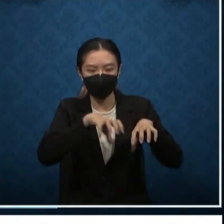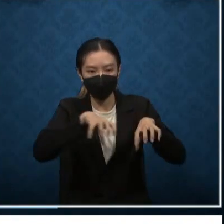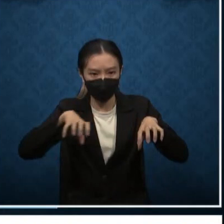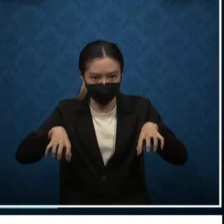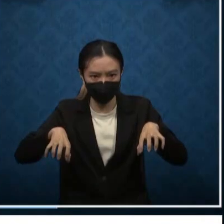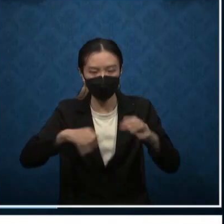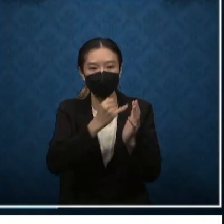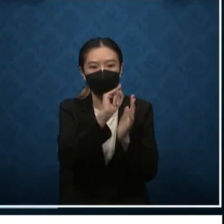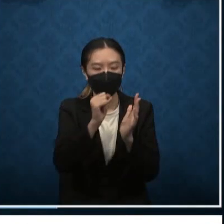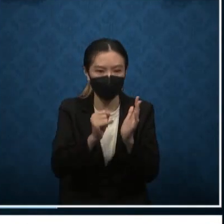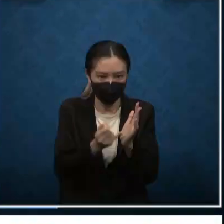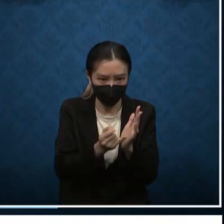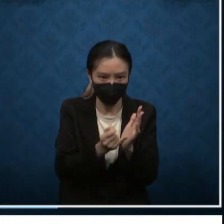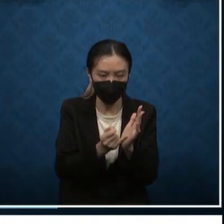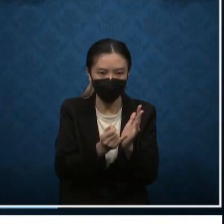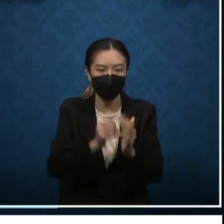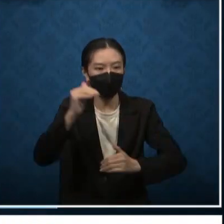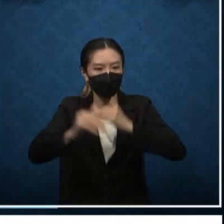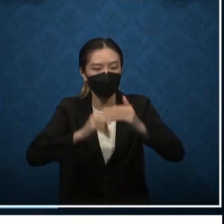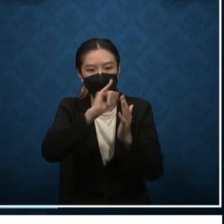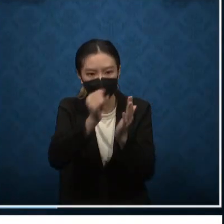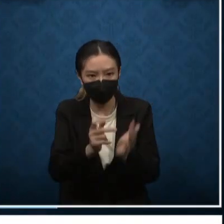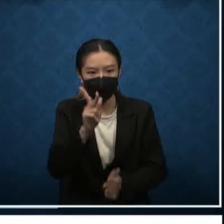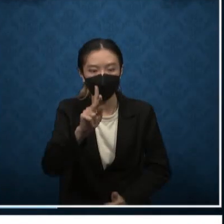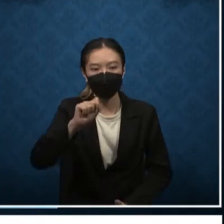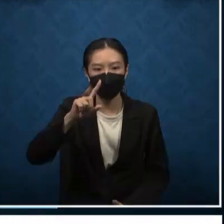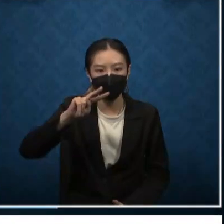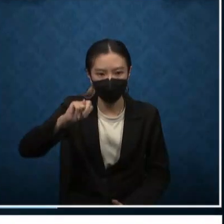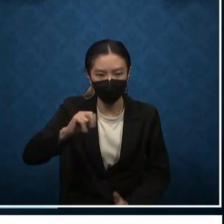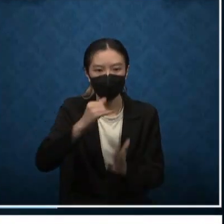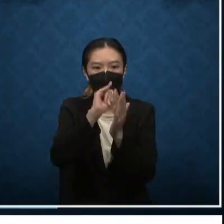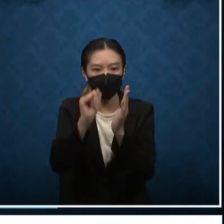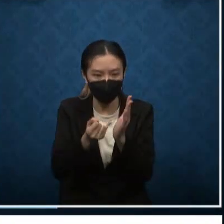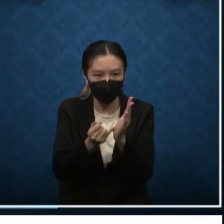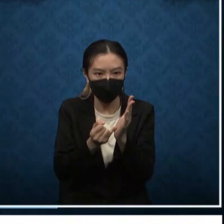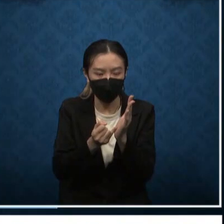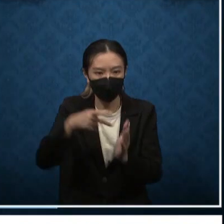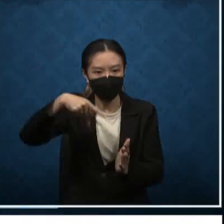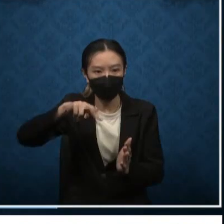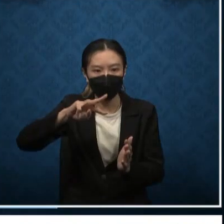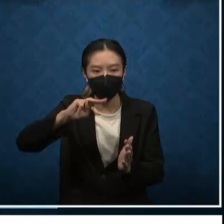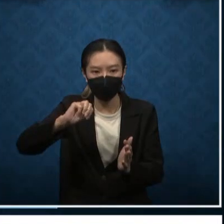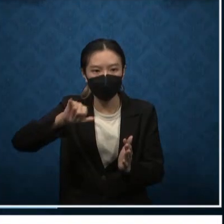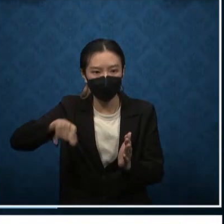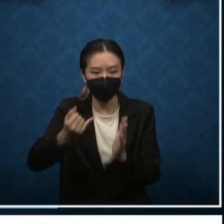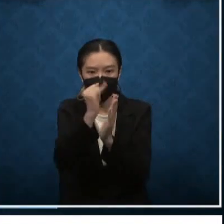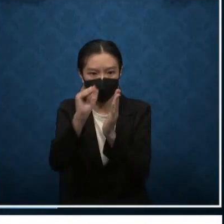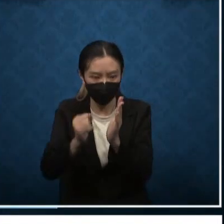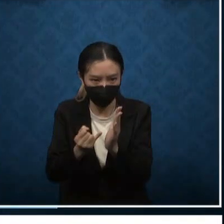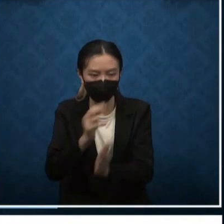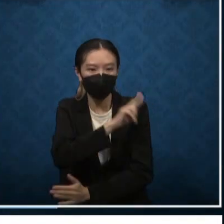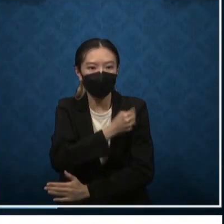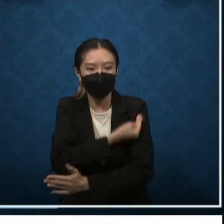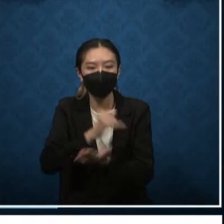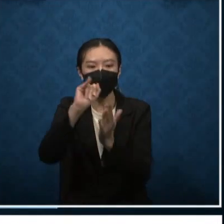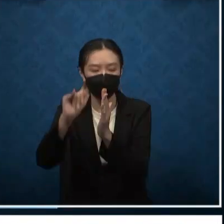นจัหวดพัฒนาชุมชนจัหวั ก็สนอจัหวด ฮอมจอจัหวัด แลวก็สาสุขจหวั